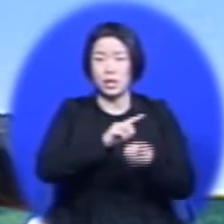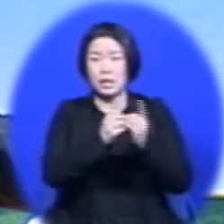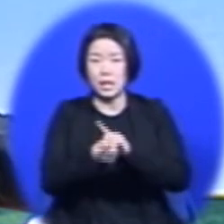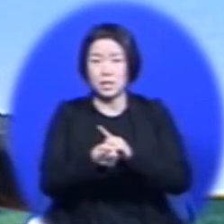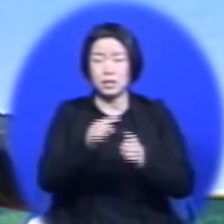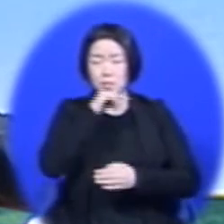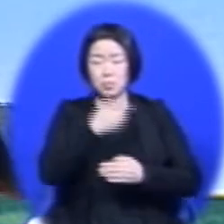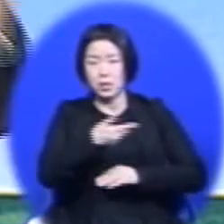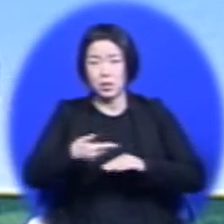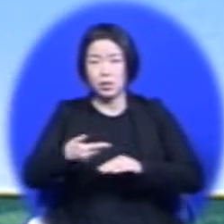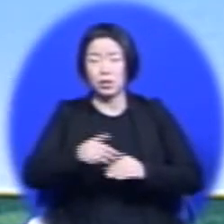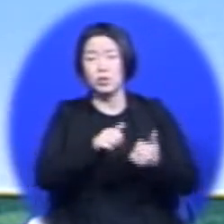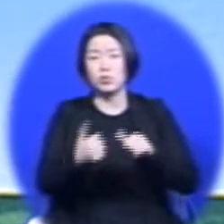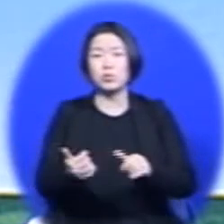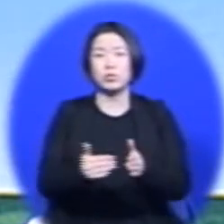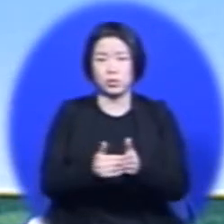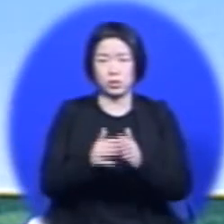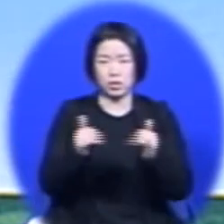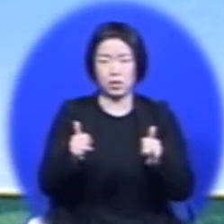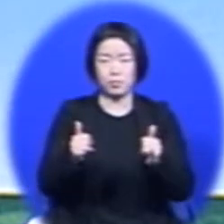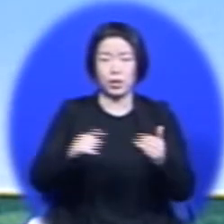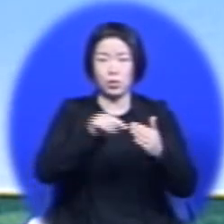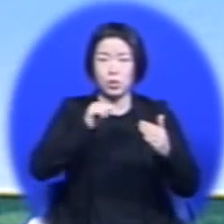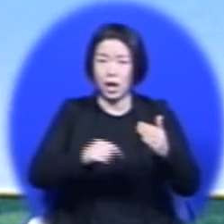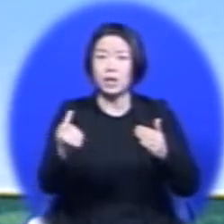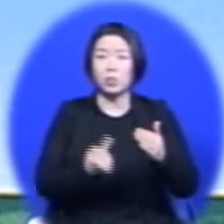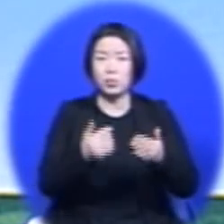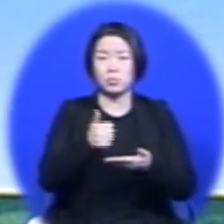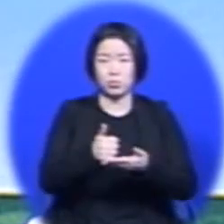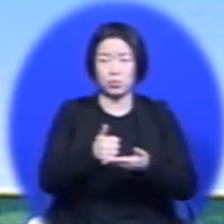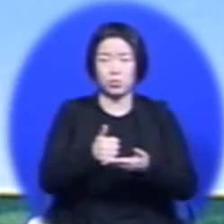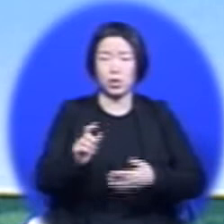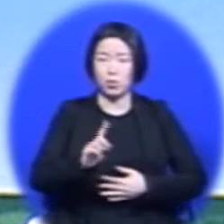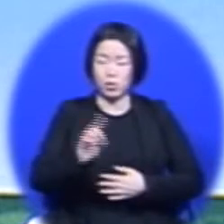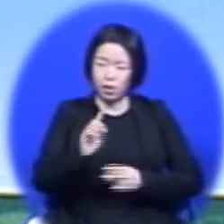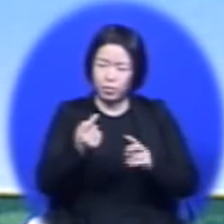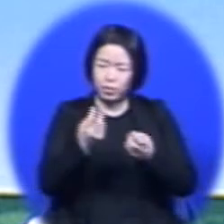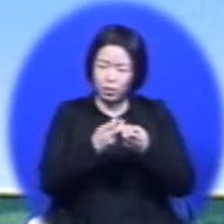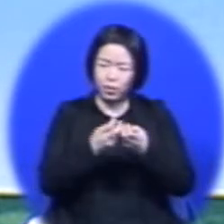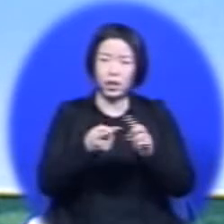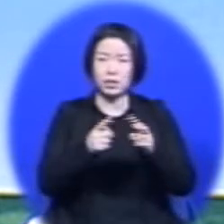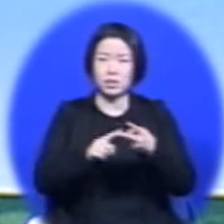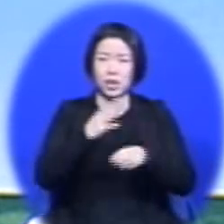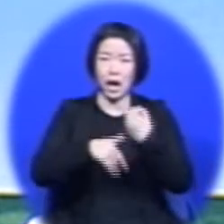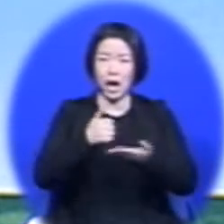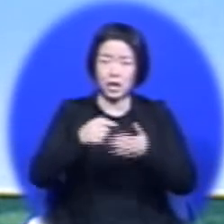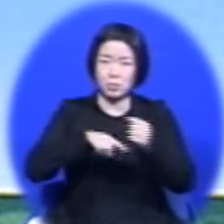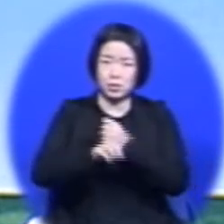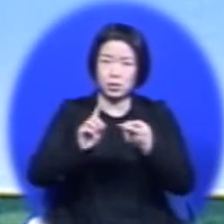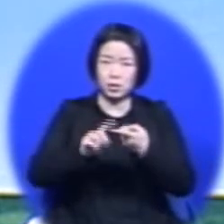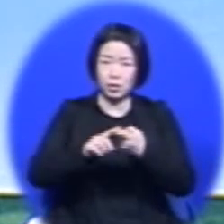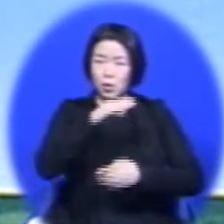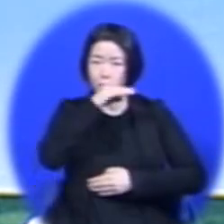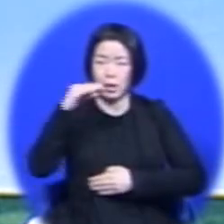분이에요. 그리고 우리 안에 오셨어요. 우리를 어떻게든지 하나님 뜻대로 바로 살게 해주시려고